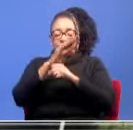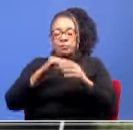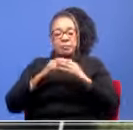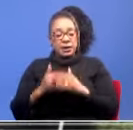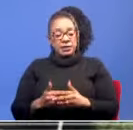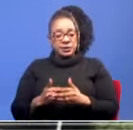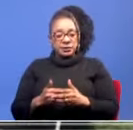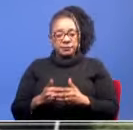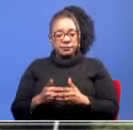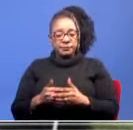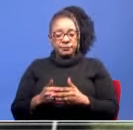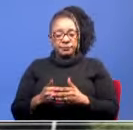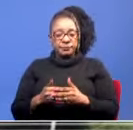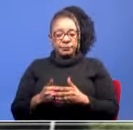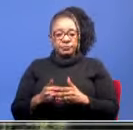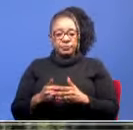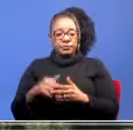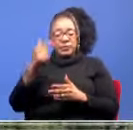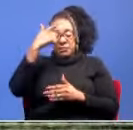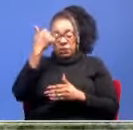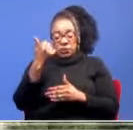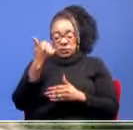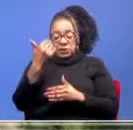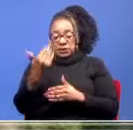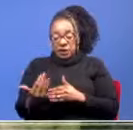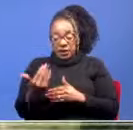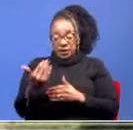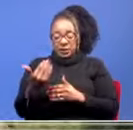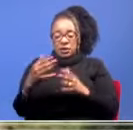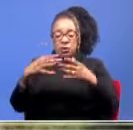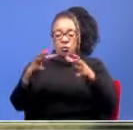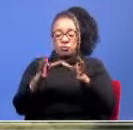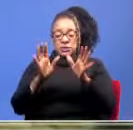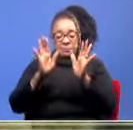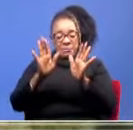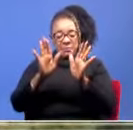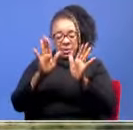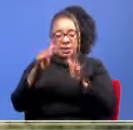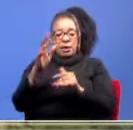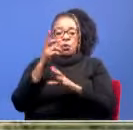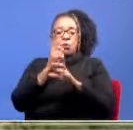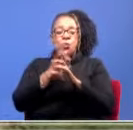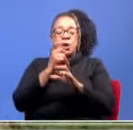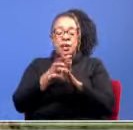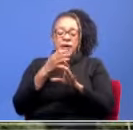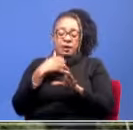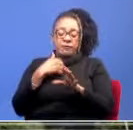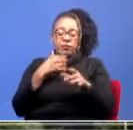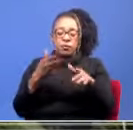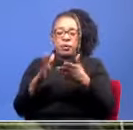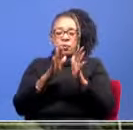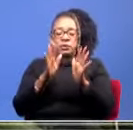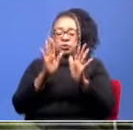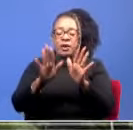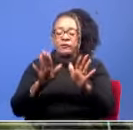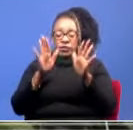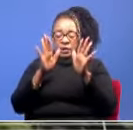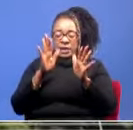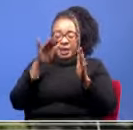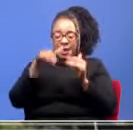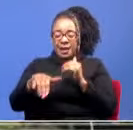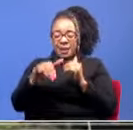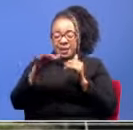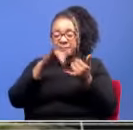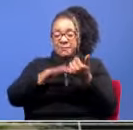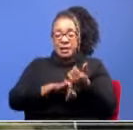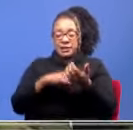mtoto si wa mtu ni wa jamii, kaunti ya Kwale imeweka mikakati mbadala ya kuzuia ndoa za mapema ili wasichana